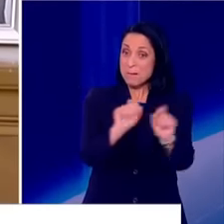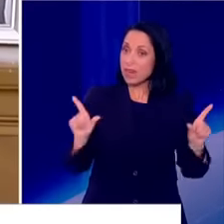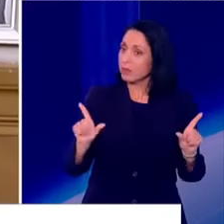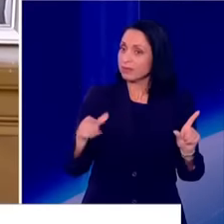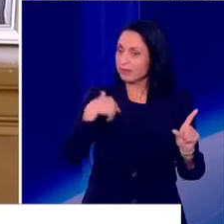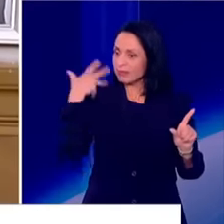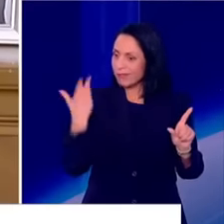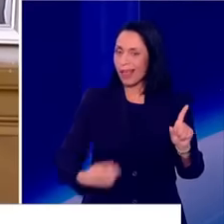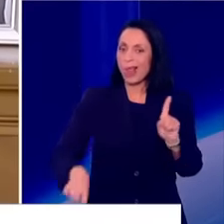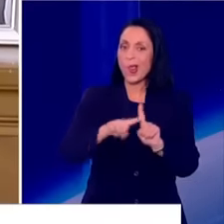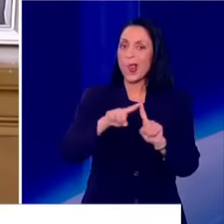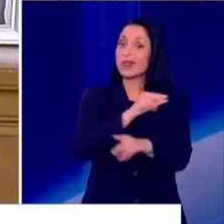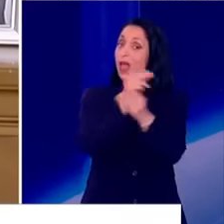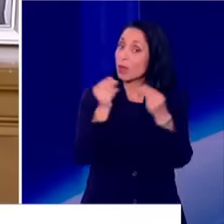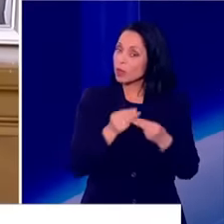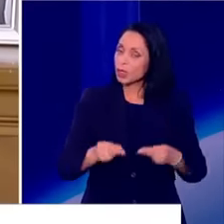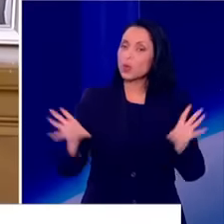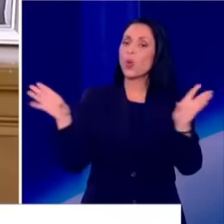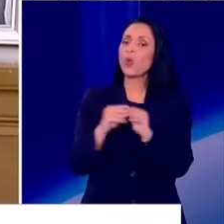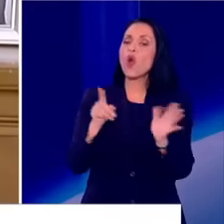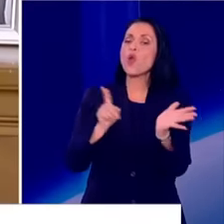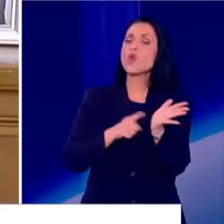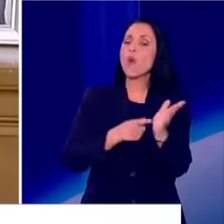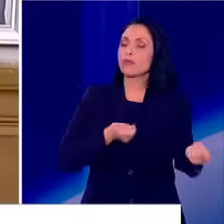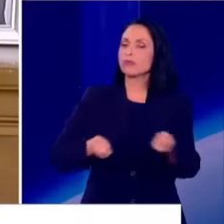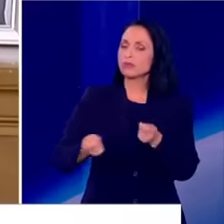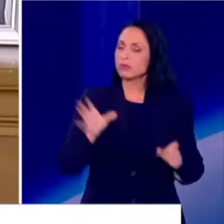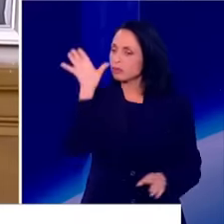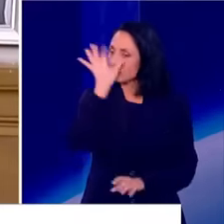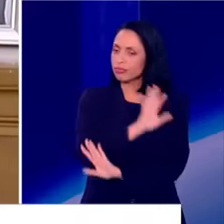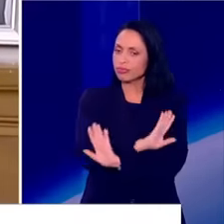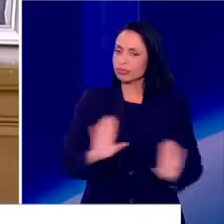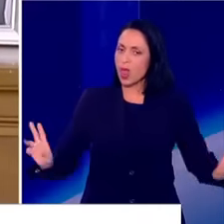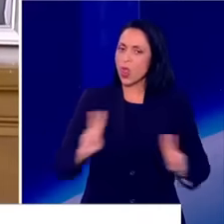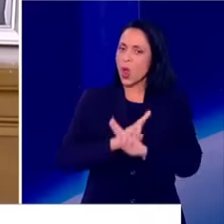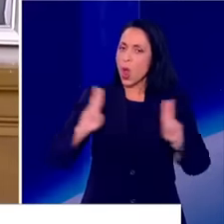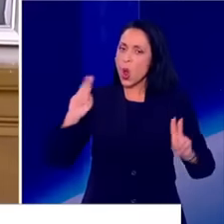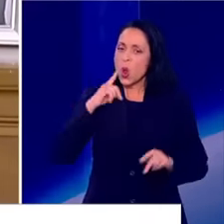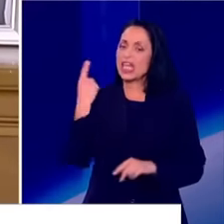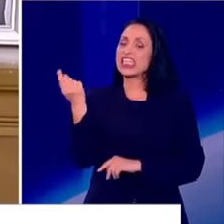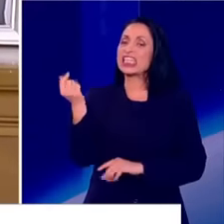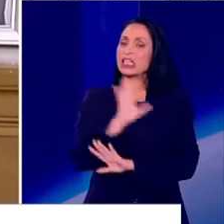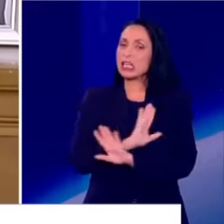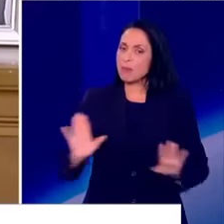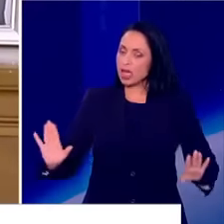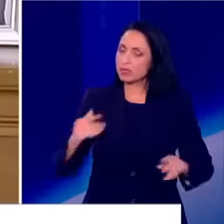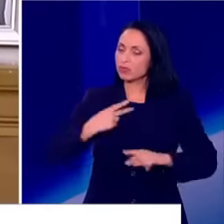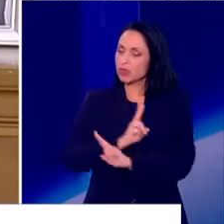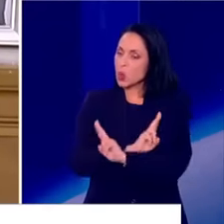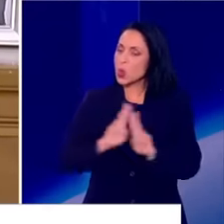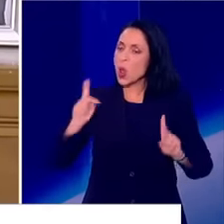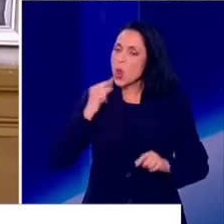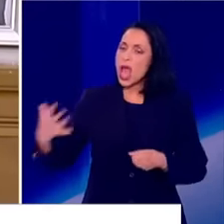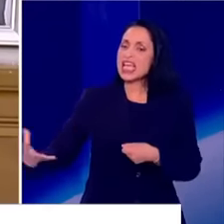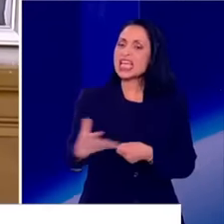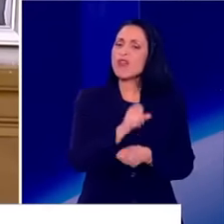κάποια αποτελέσματα. Τα αποτελέσματα αφορούν νομοθετικές ενέργειες για μεγαλύτερη διαφάνεια στις τιμές, καθορισμό περιθωρίων κέρδους όπως στο βρεφικό γάλα.